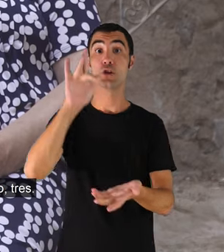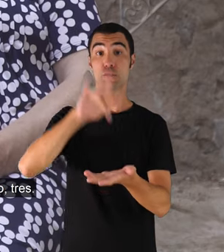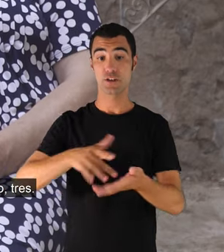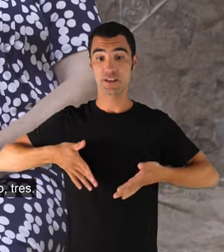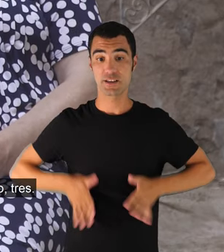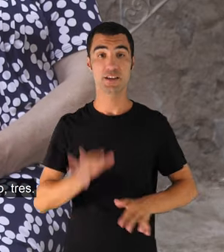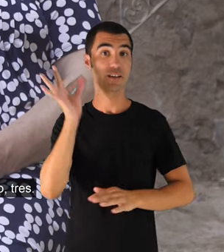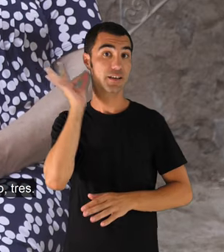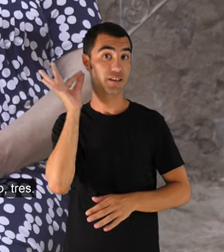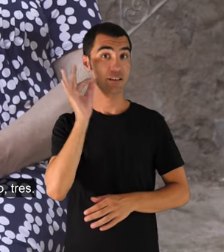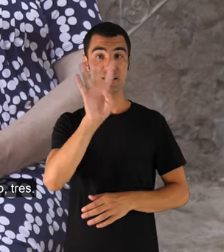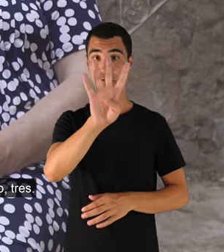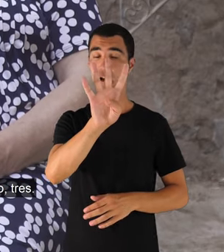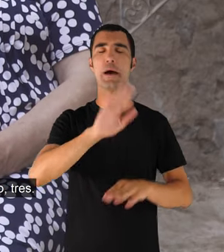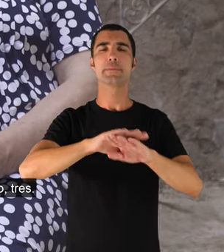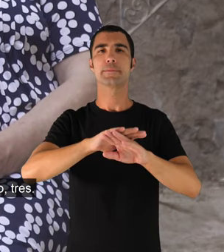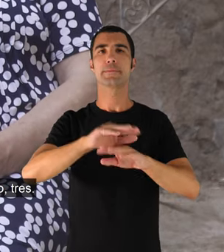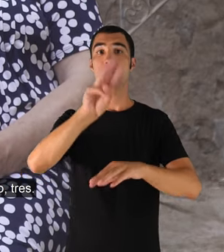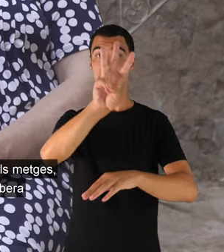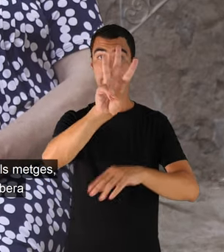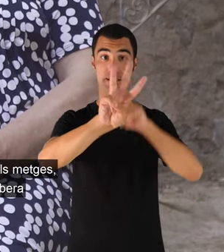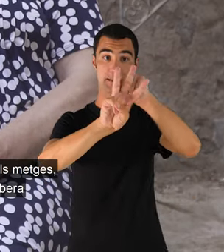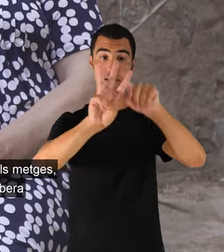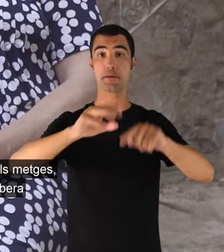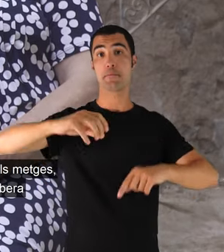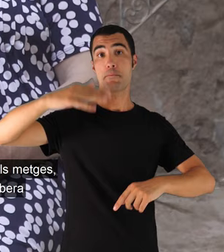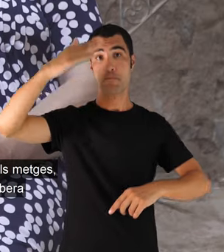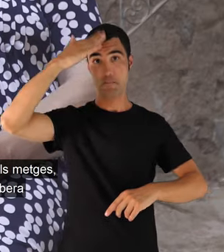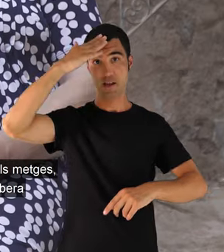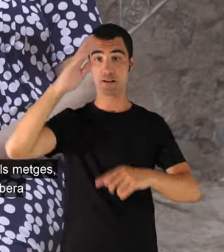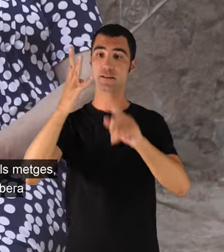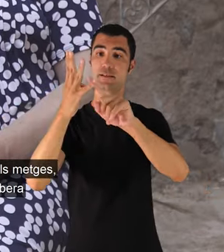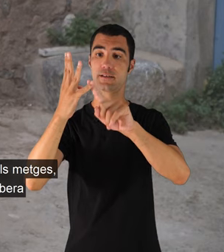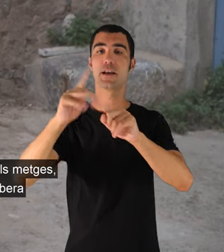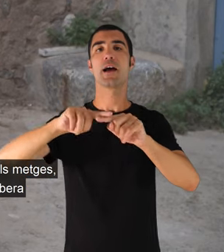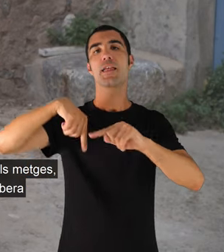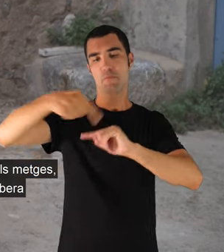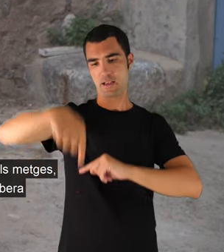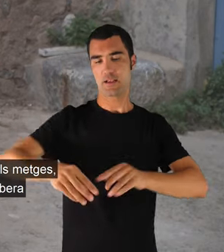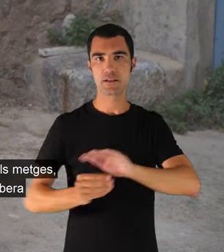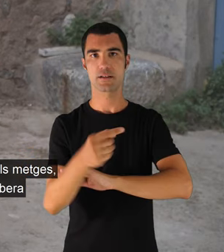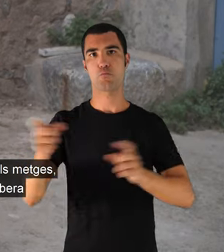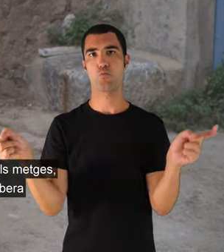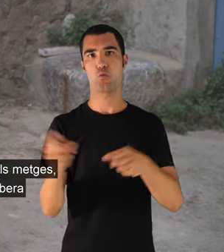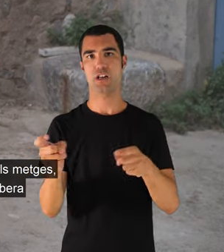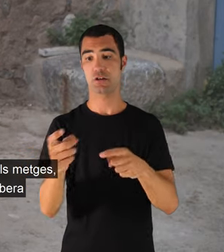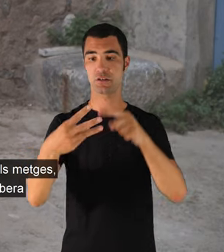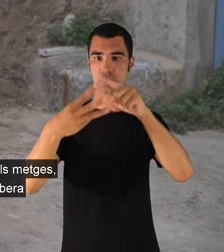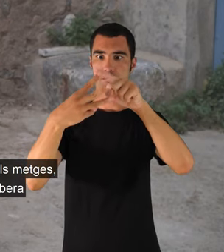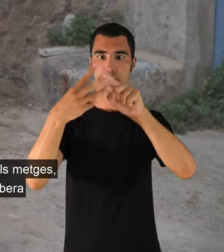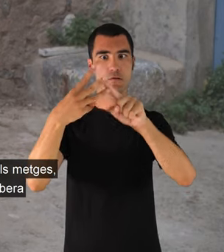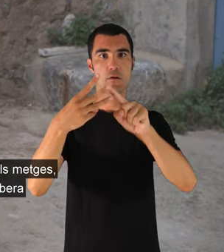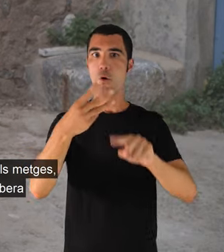nines... Quatre no, tres, les tres nines maiors. La petita la tanguèrem aquí en esport. Va resultar que eren massa